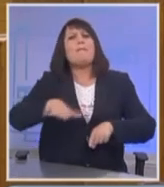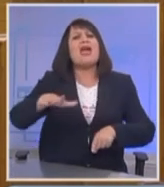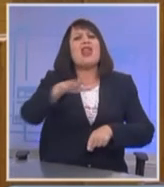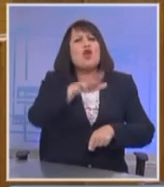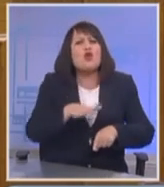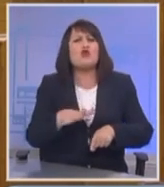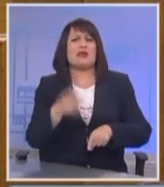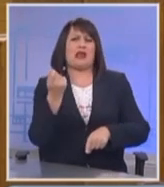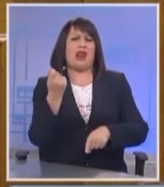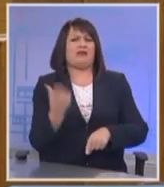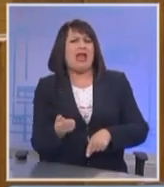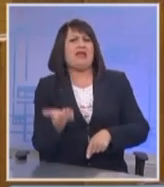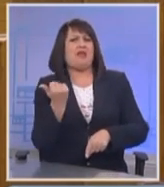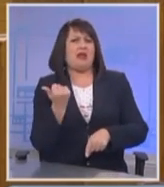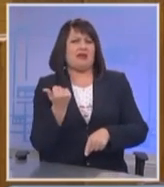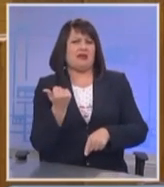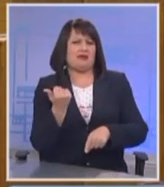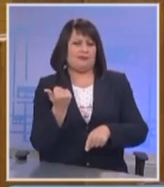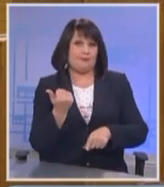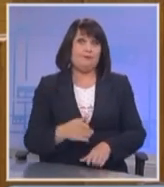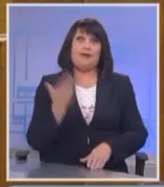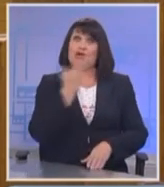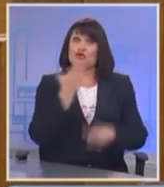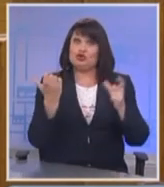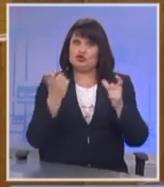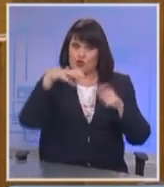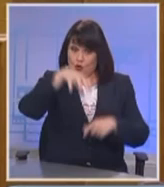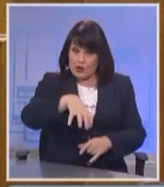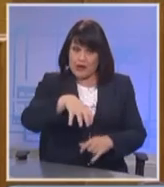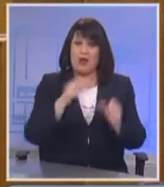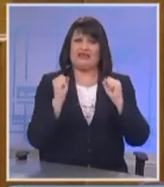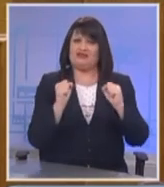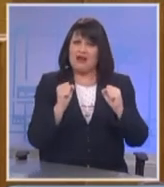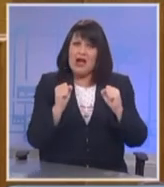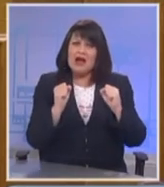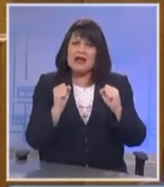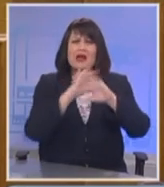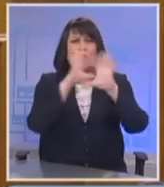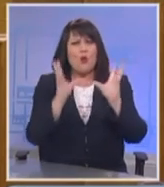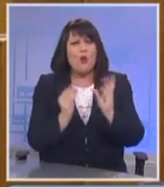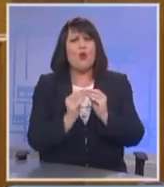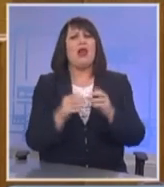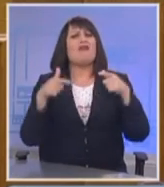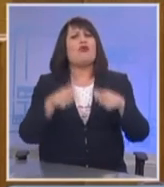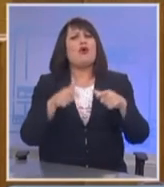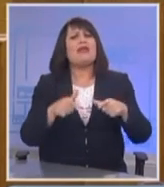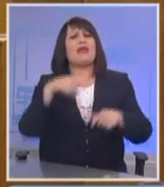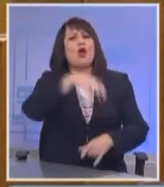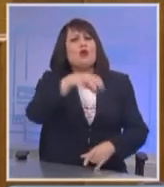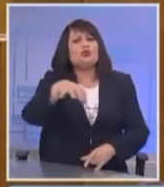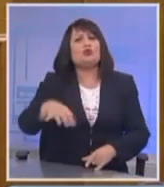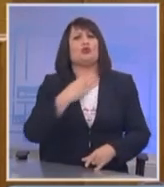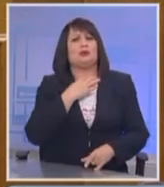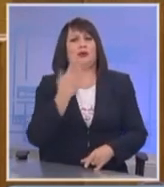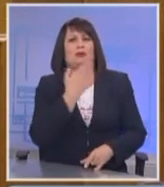και την τσέπη του καθενός. Ένα σχολείο που θα είναι ασφαλές και με όλους τους βοηθητικούς χώρους που χρειάζονται